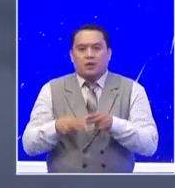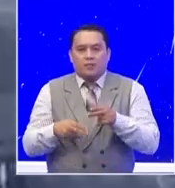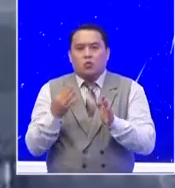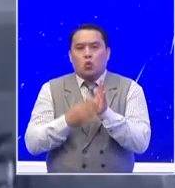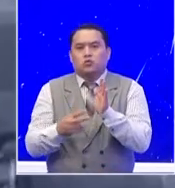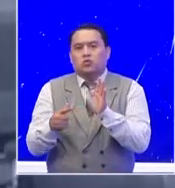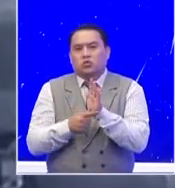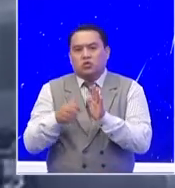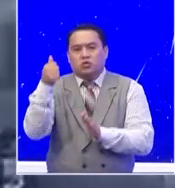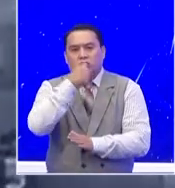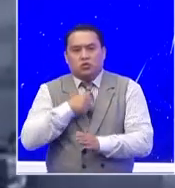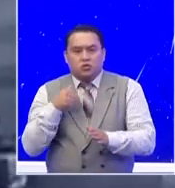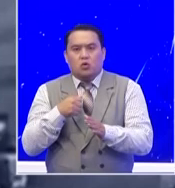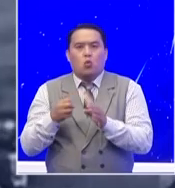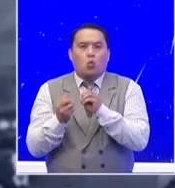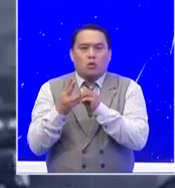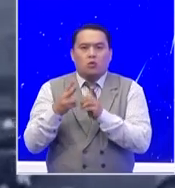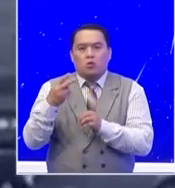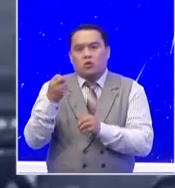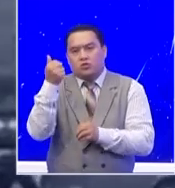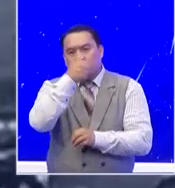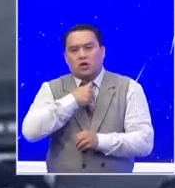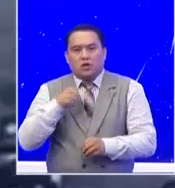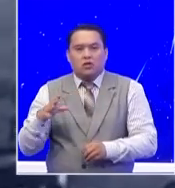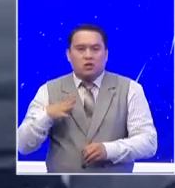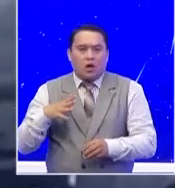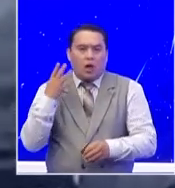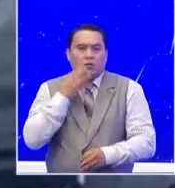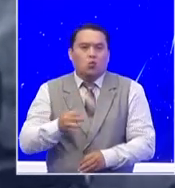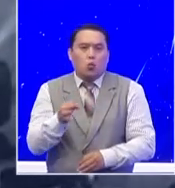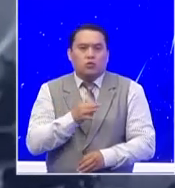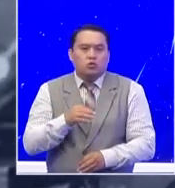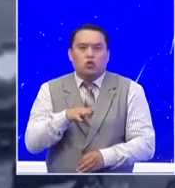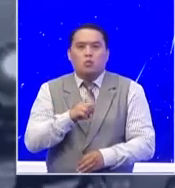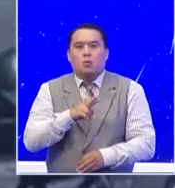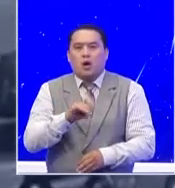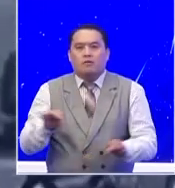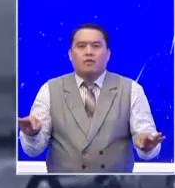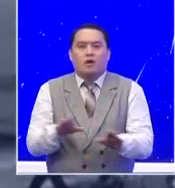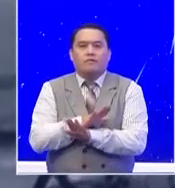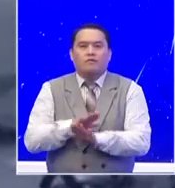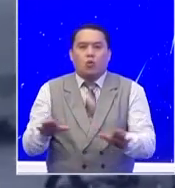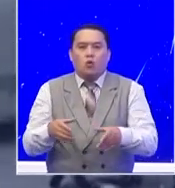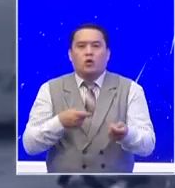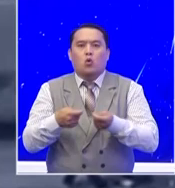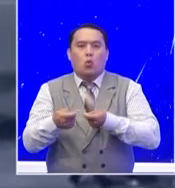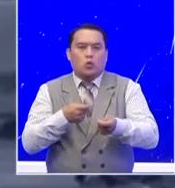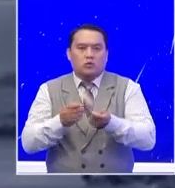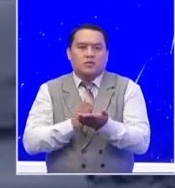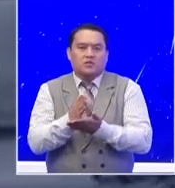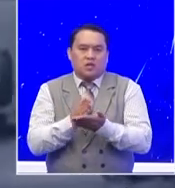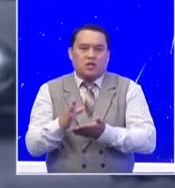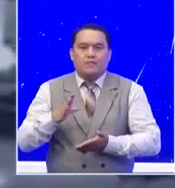тәмамдаған. 1997 жылдан 2012 жылға дейін Алматы облыстық Сүйінбай атындағы филармонияда қызмет